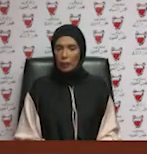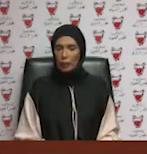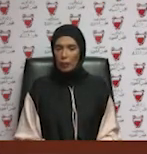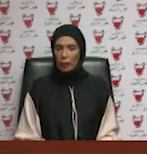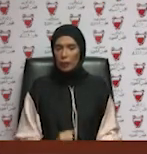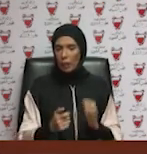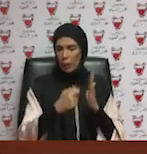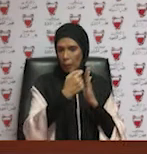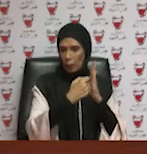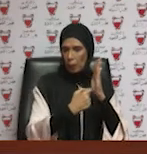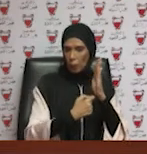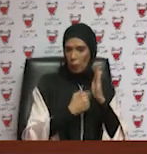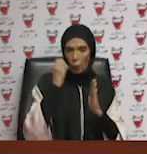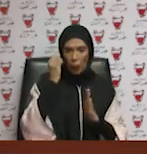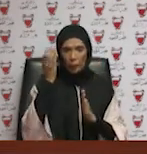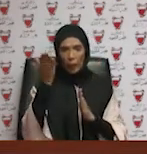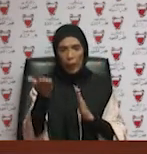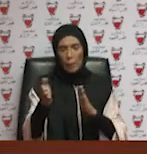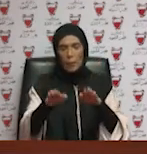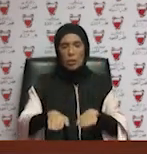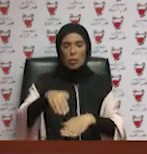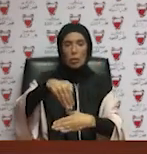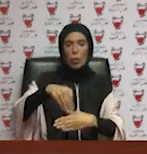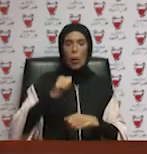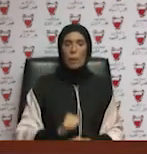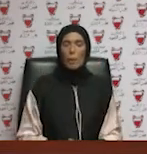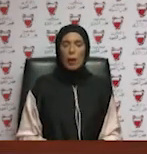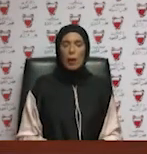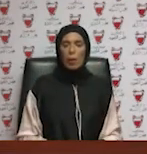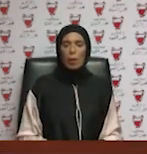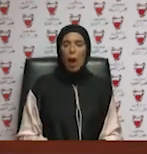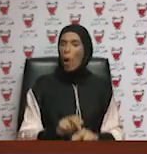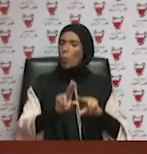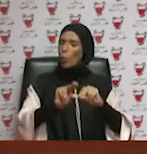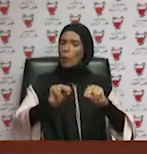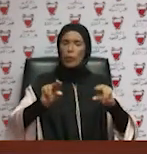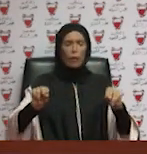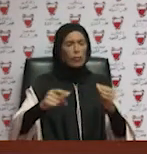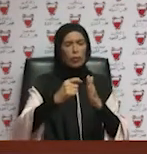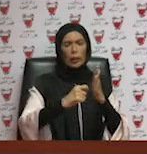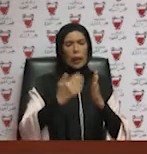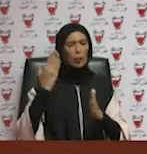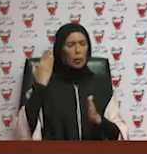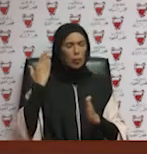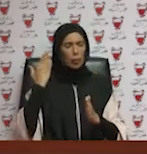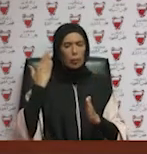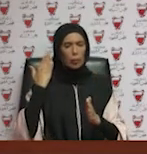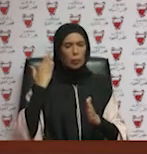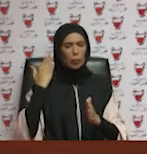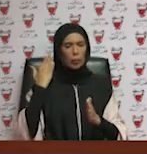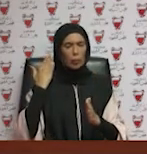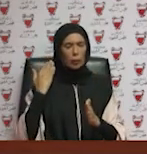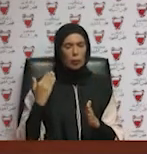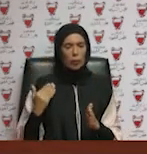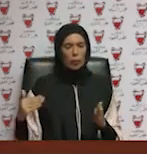الصيغة التي اقترحها مجلس النواب أو تتمسك بصيغتها. وكان في الحالتين الكل سوف يكون مؤدى